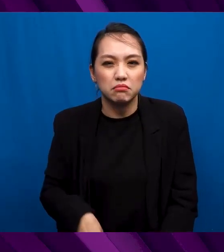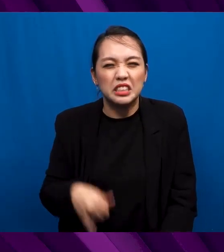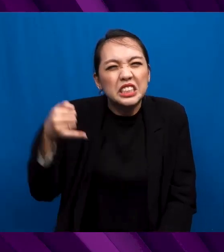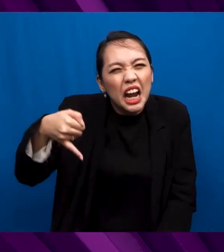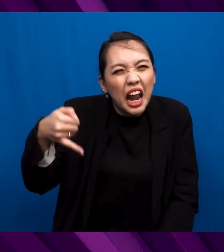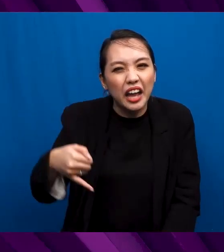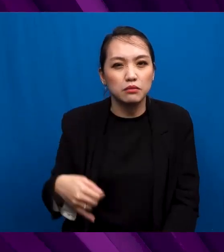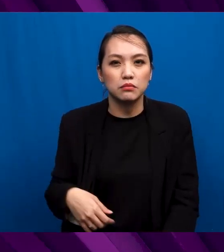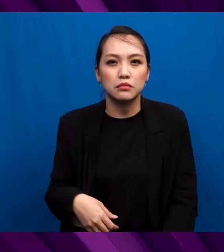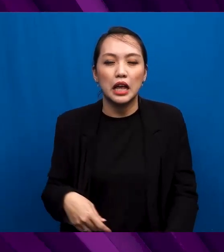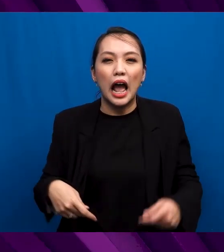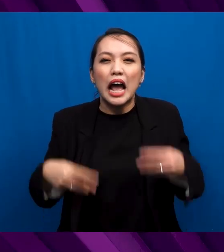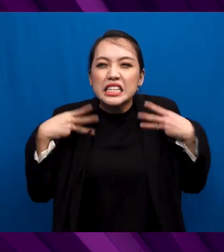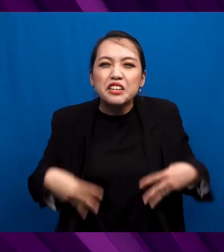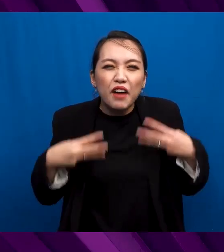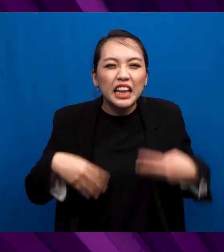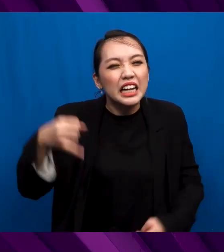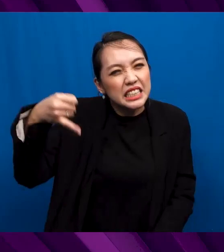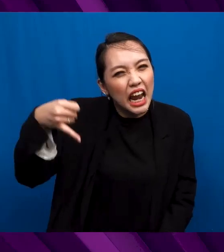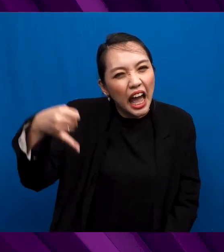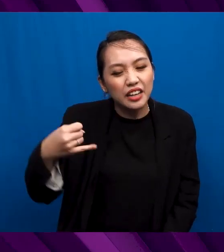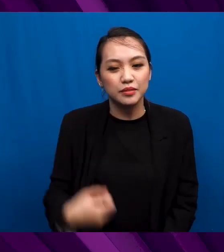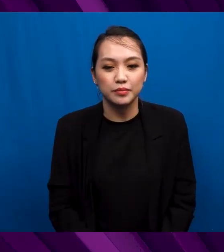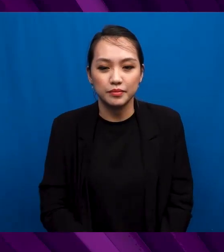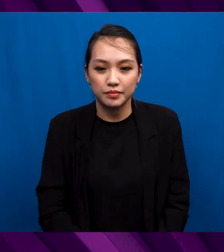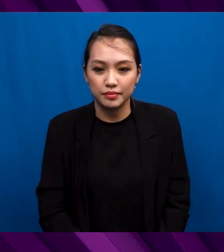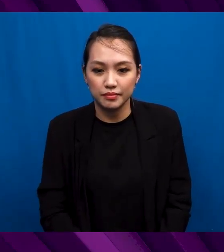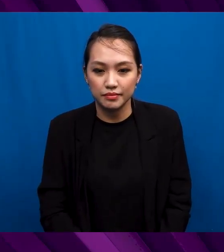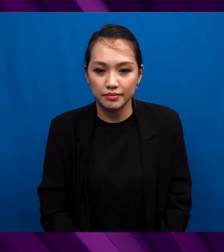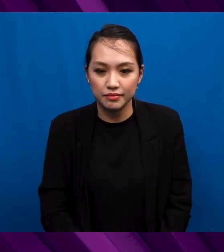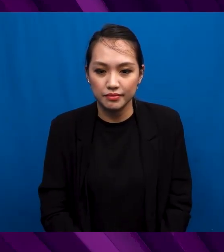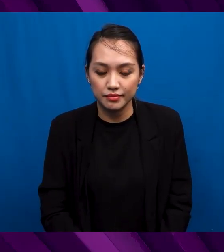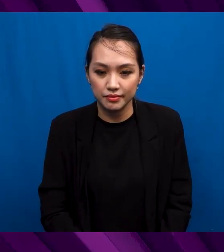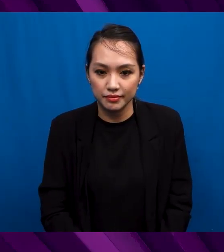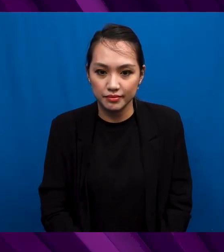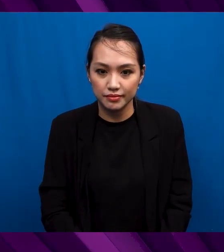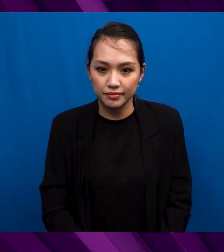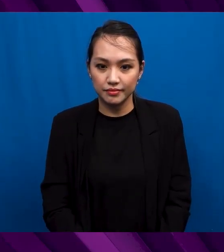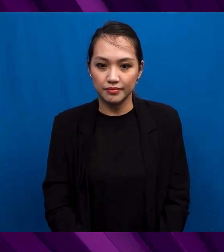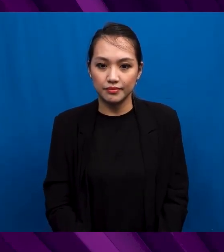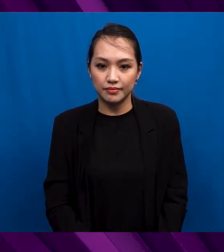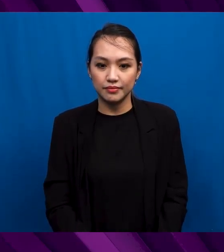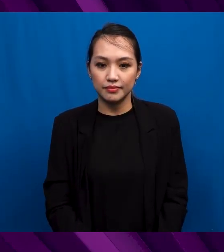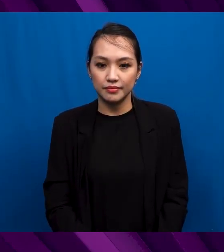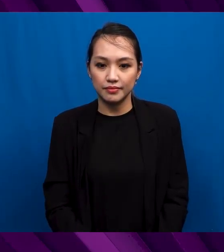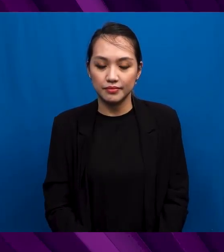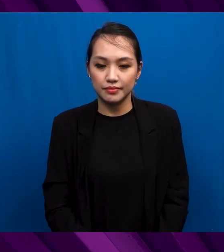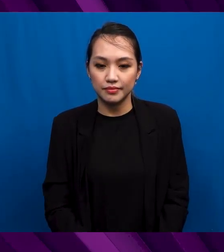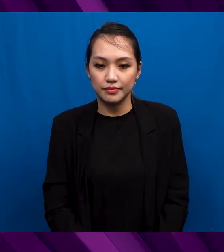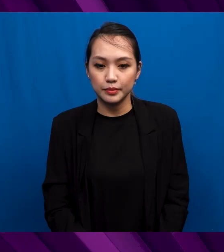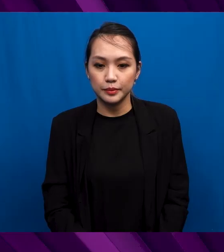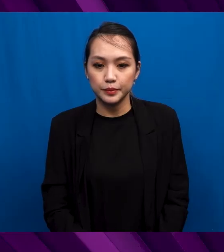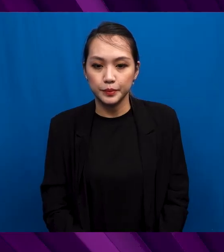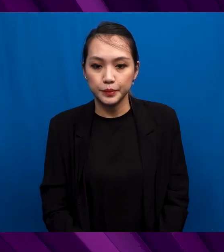Tapi Tuhan bisa memutarbalikkan ceritanya menjadi suatu ilustrasi kesetiaan Allah kepada bangsa Israel yang